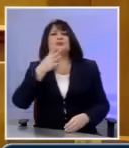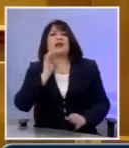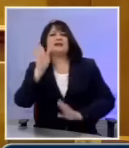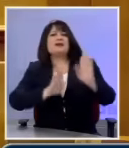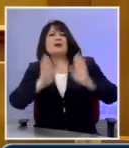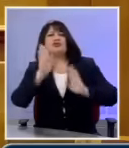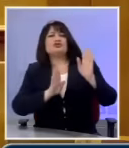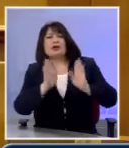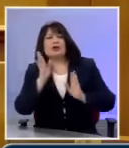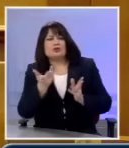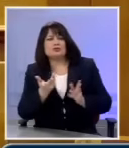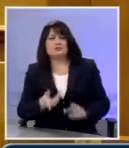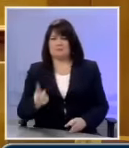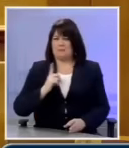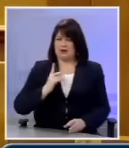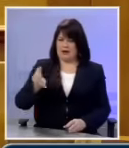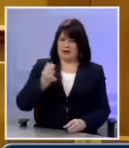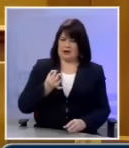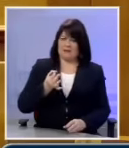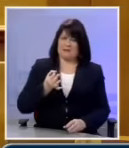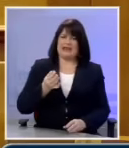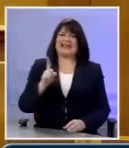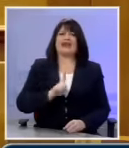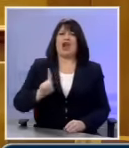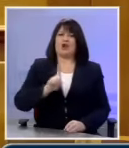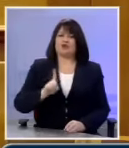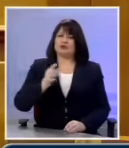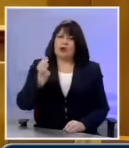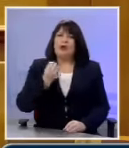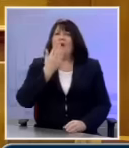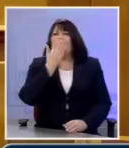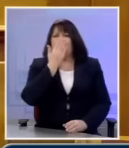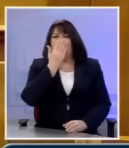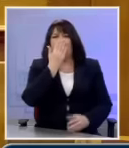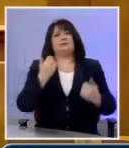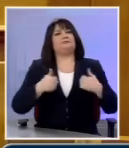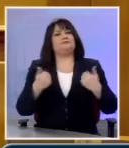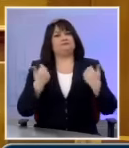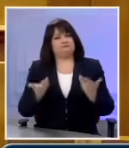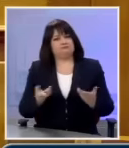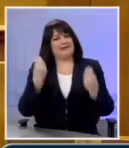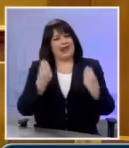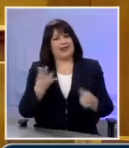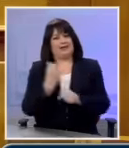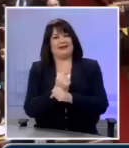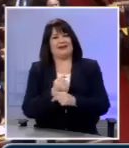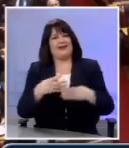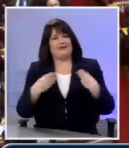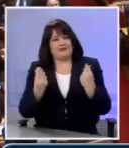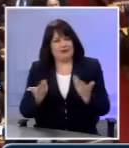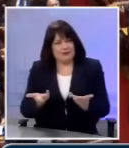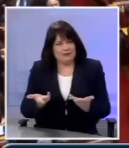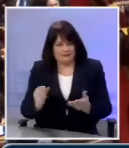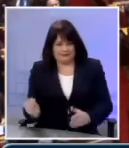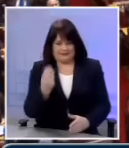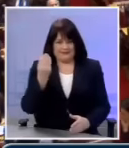Πραγματικά περίμενα σήμερα να ακούσω τον αρχηγό της αξιωματικής αντιπολιτεύσεως, ένα νέο αρχηγό, τον οποίο του εύχομαι καλή επιτυχία μετά την